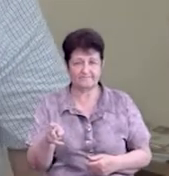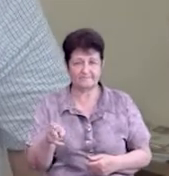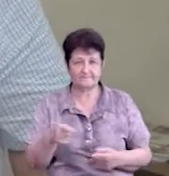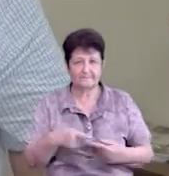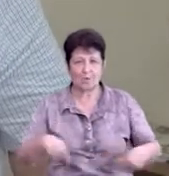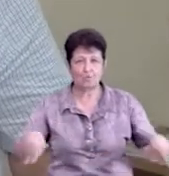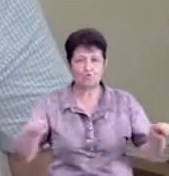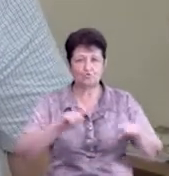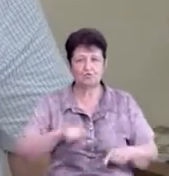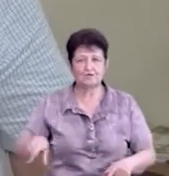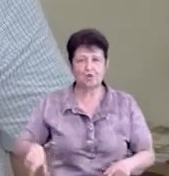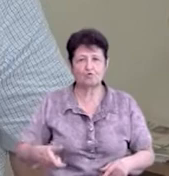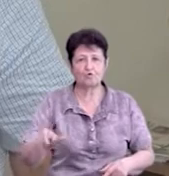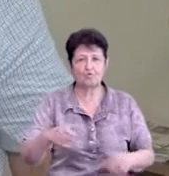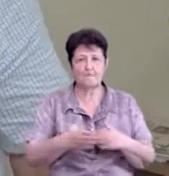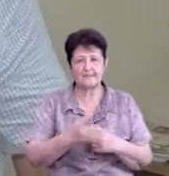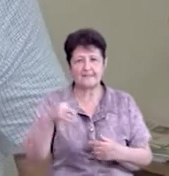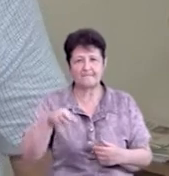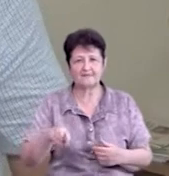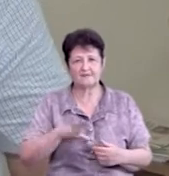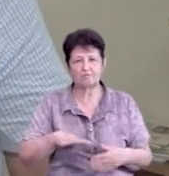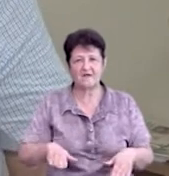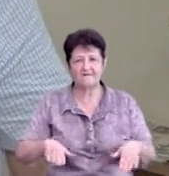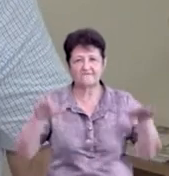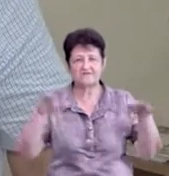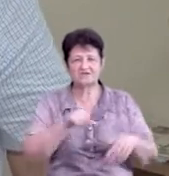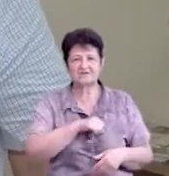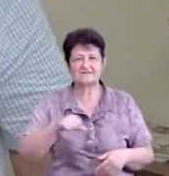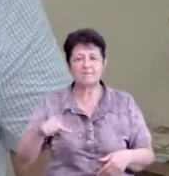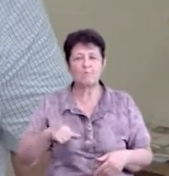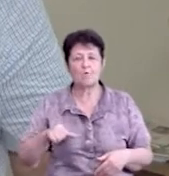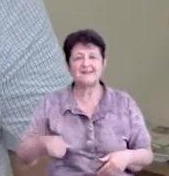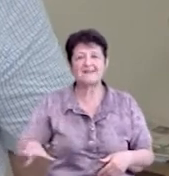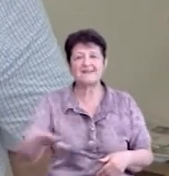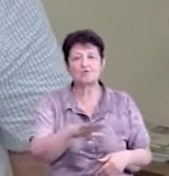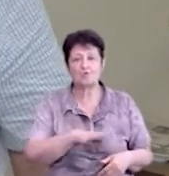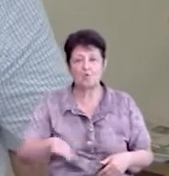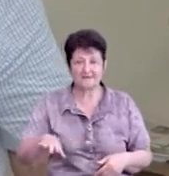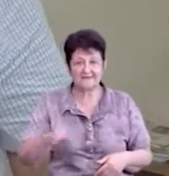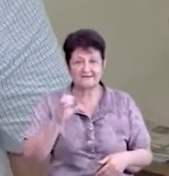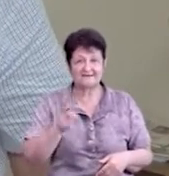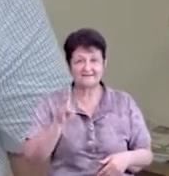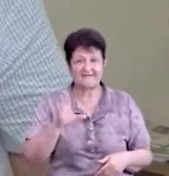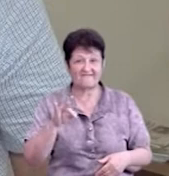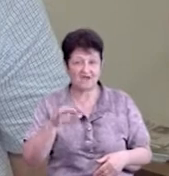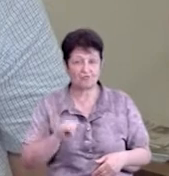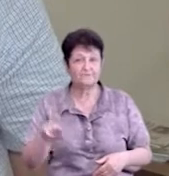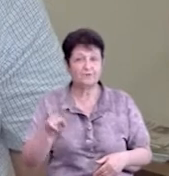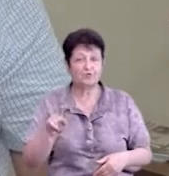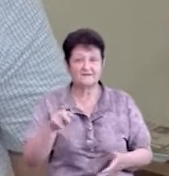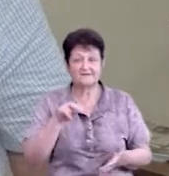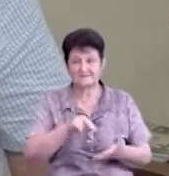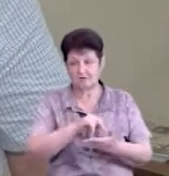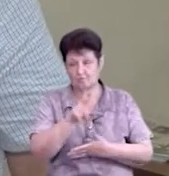оточуючи дороги, вони десь біля метру були вище самої території скверу. І коли постало питання, що робити, коли